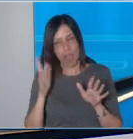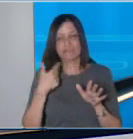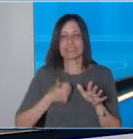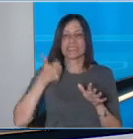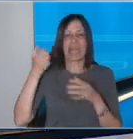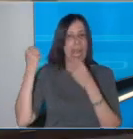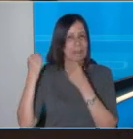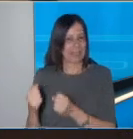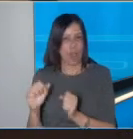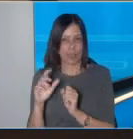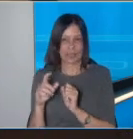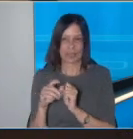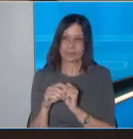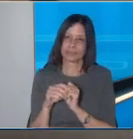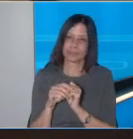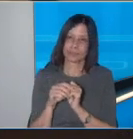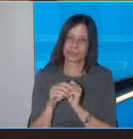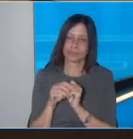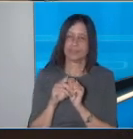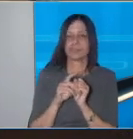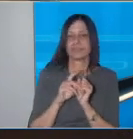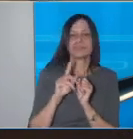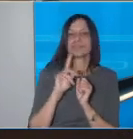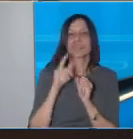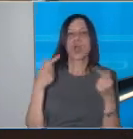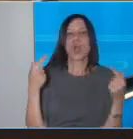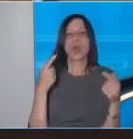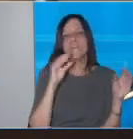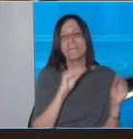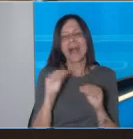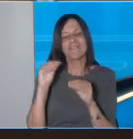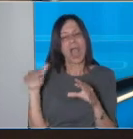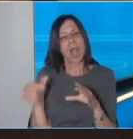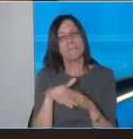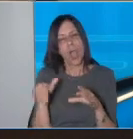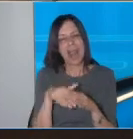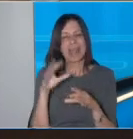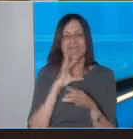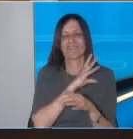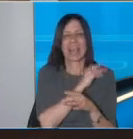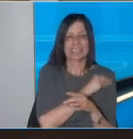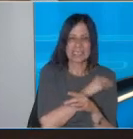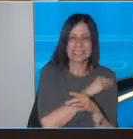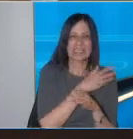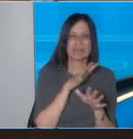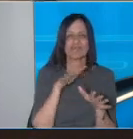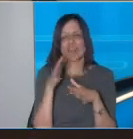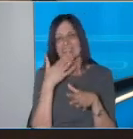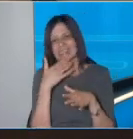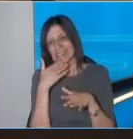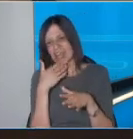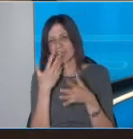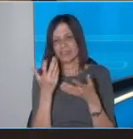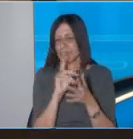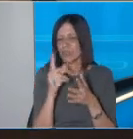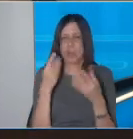שר הביטחון. לא למעבר של פועלים פלסטינאים של ישראל. קשור, אבל כן.